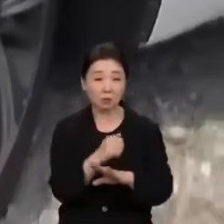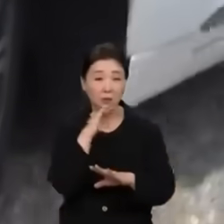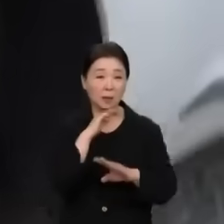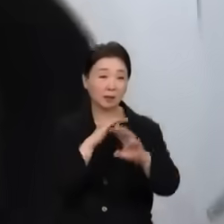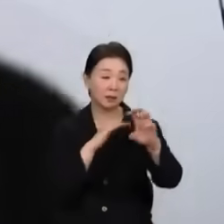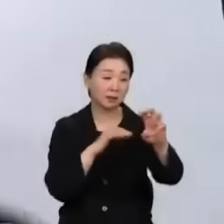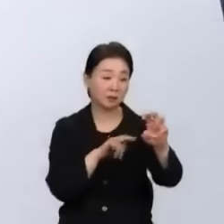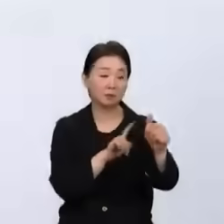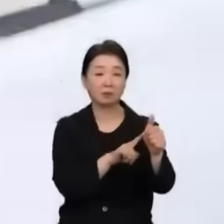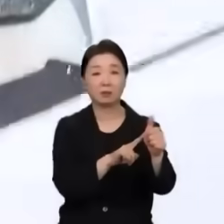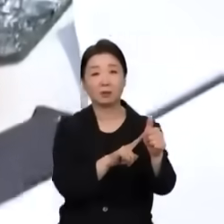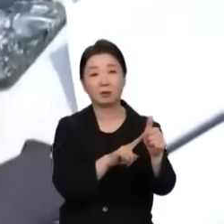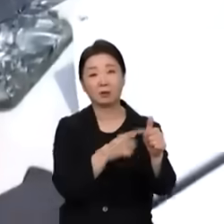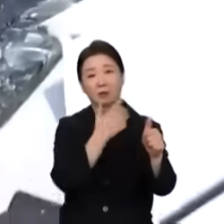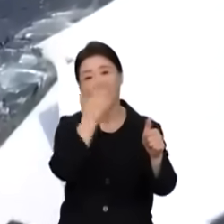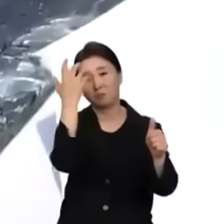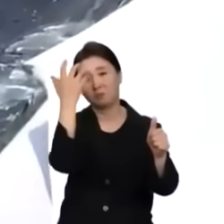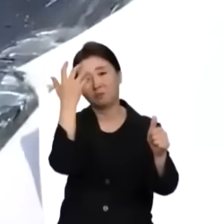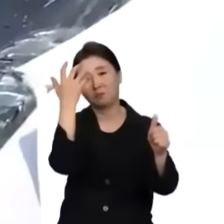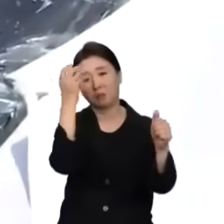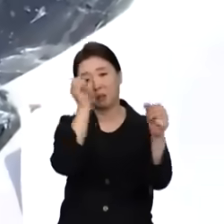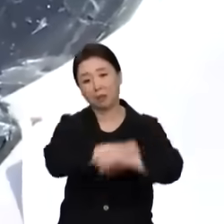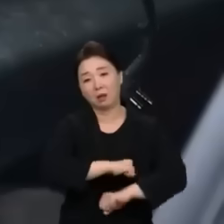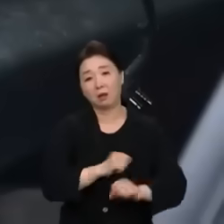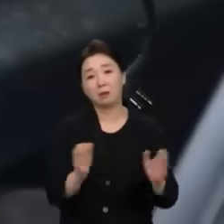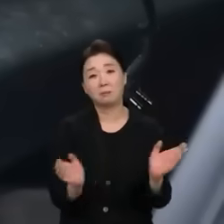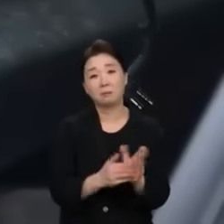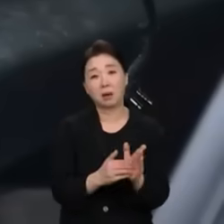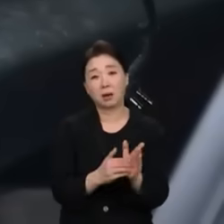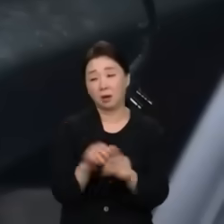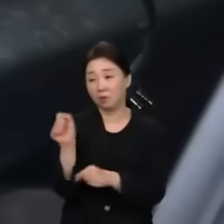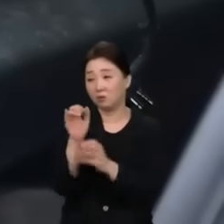꿈은 무너졌습니다. 경찰은 가해